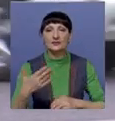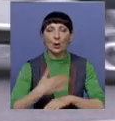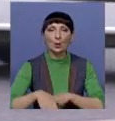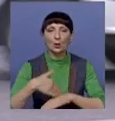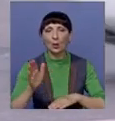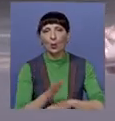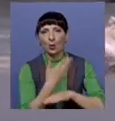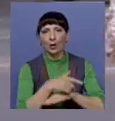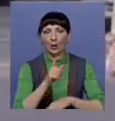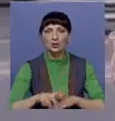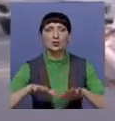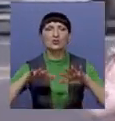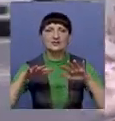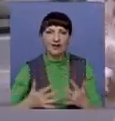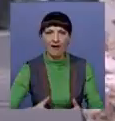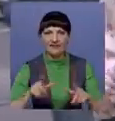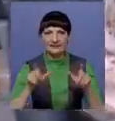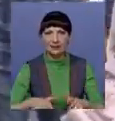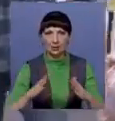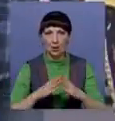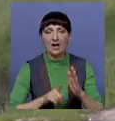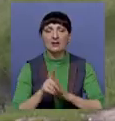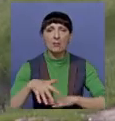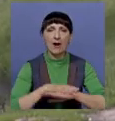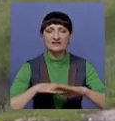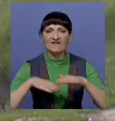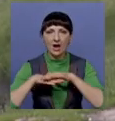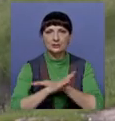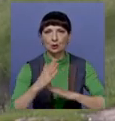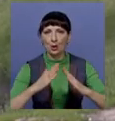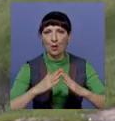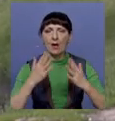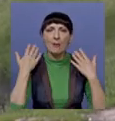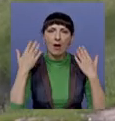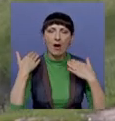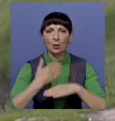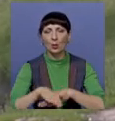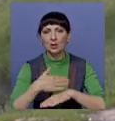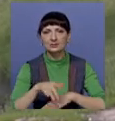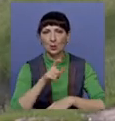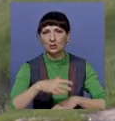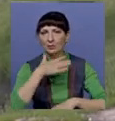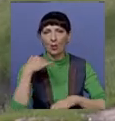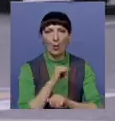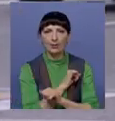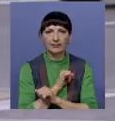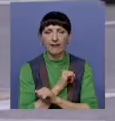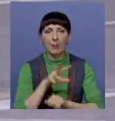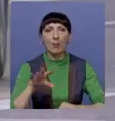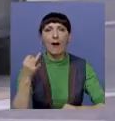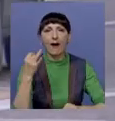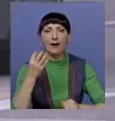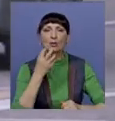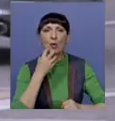на улицах города, люди устали от самоизоляции и начали массово выходить из домов. В скверах и парках полно отдыхающих. Теплыми майскими